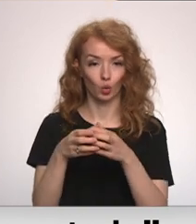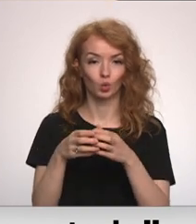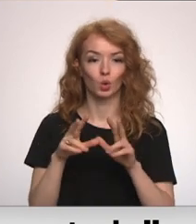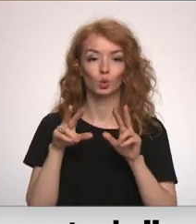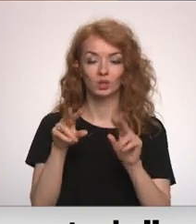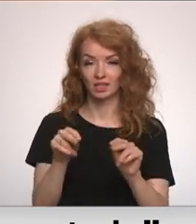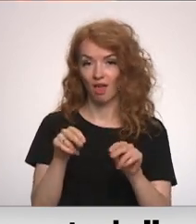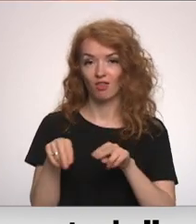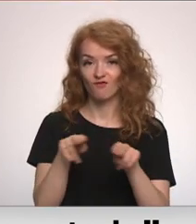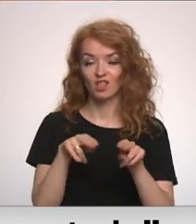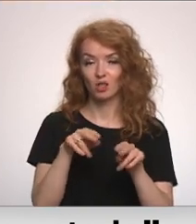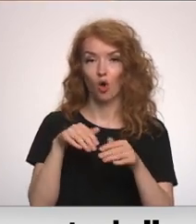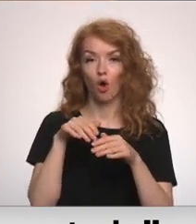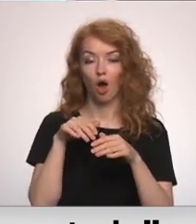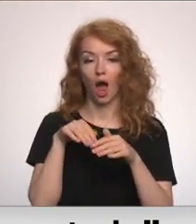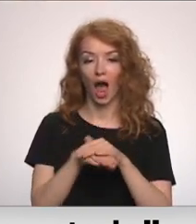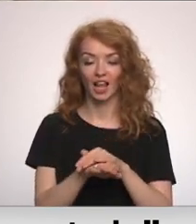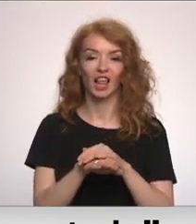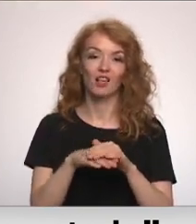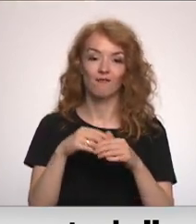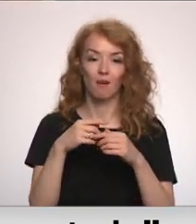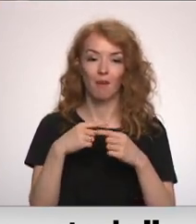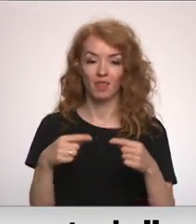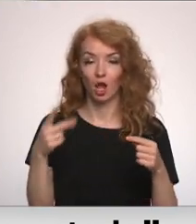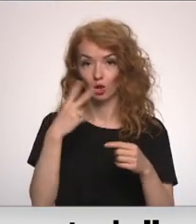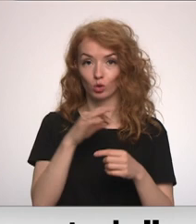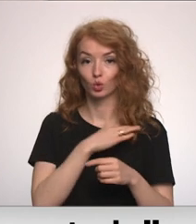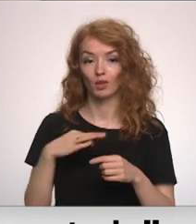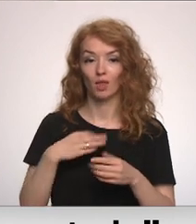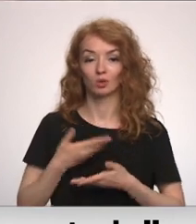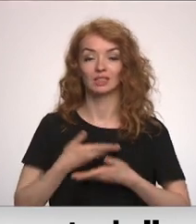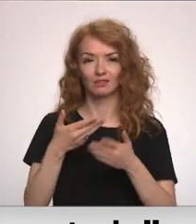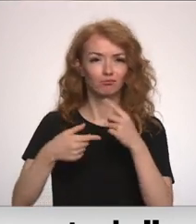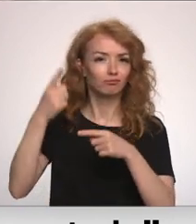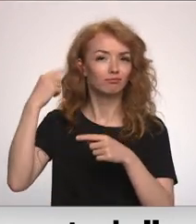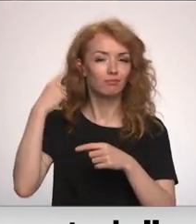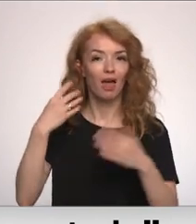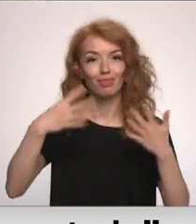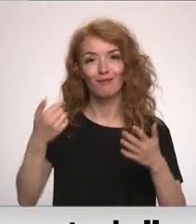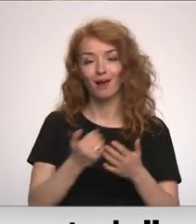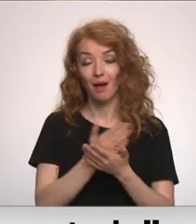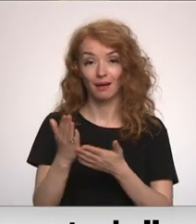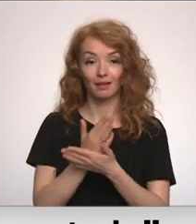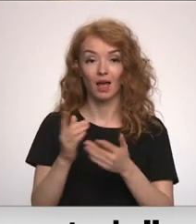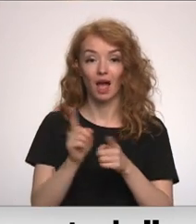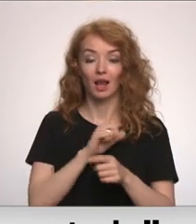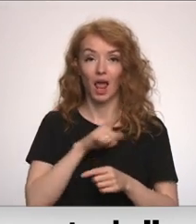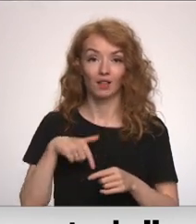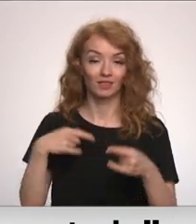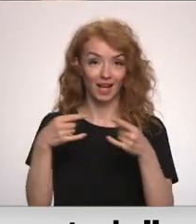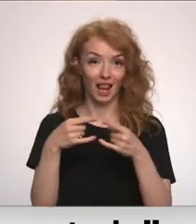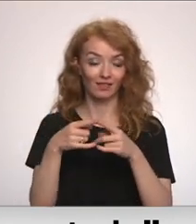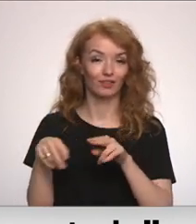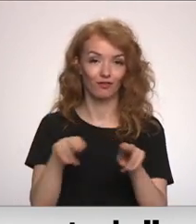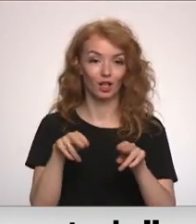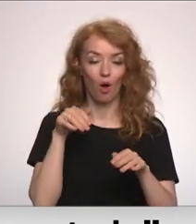uzticēti video arhīvu materiāli no studentu dzīves Daugavpilī pagājušā gadsimta 90. Gados. Un arī Latvijas televīzijas